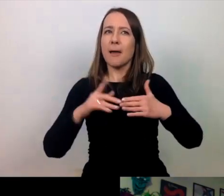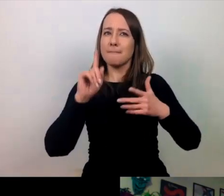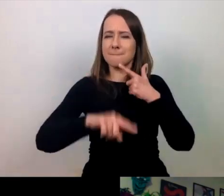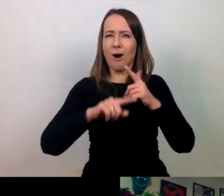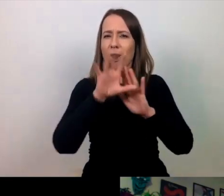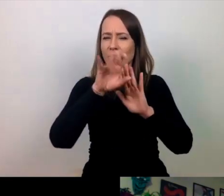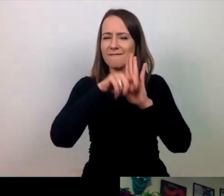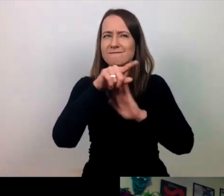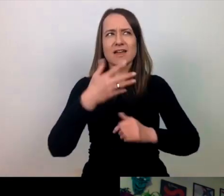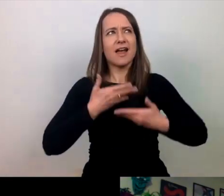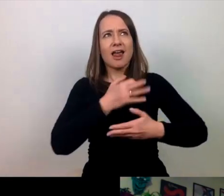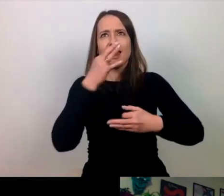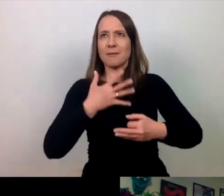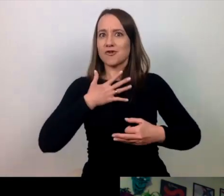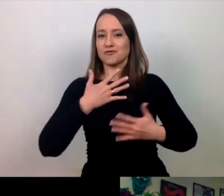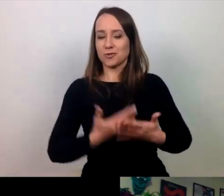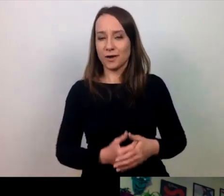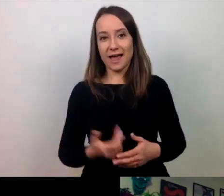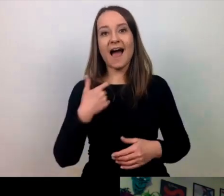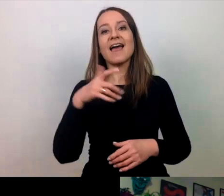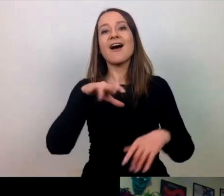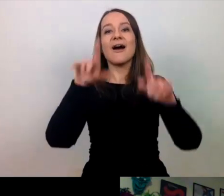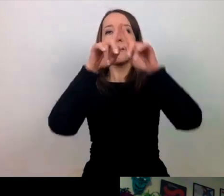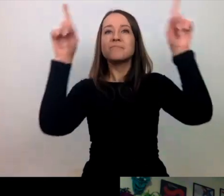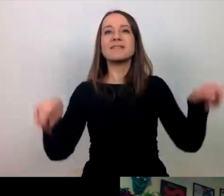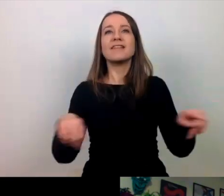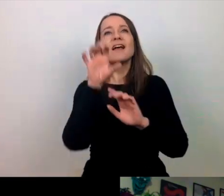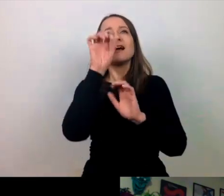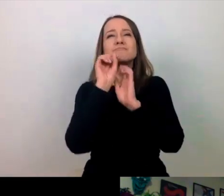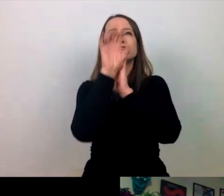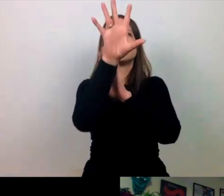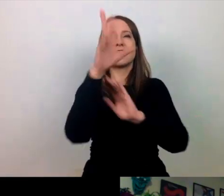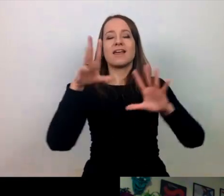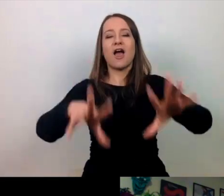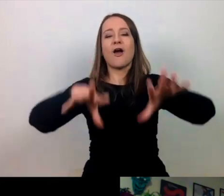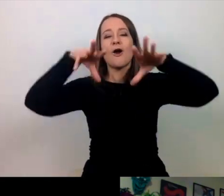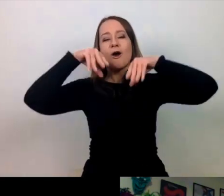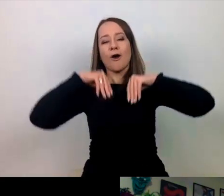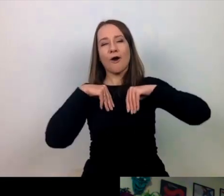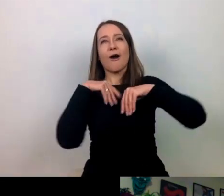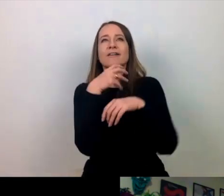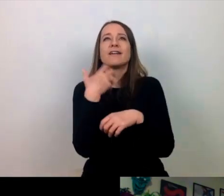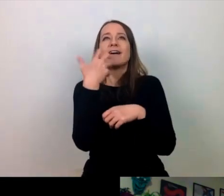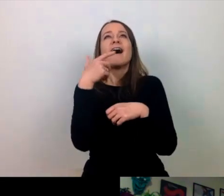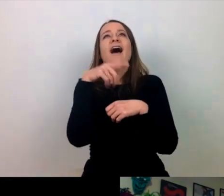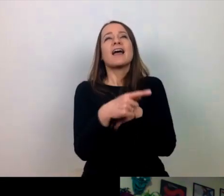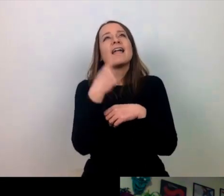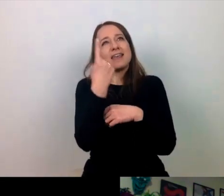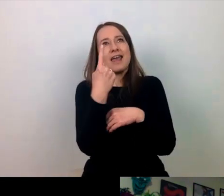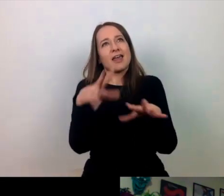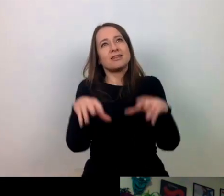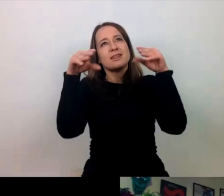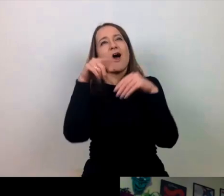a ja sobie go oglądałam, wiesz, na rzutniku w domu, leżąc pod kocem i się czułam, jakbym była pod dwoma kocami, bo ten film też był takim kocem